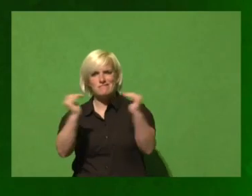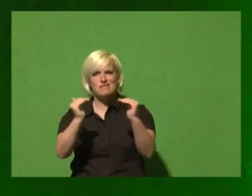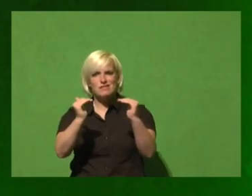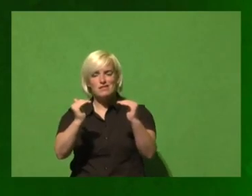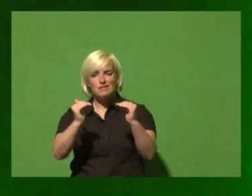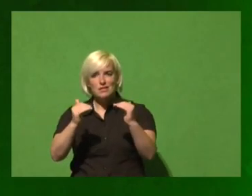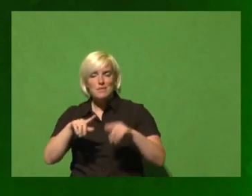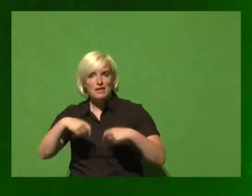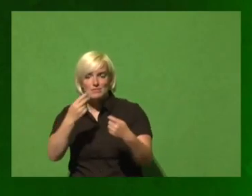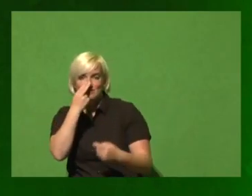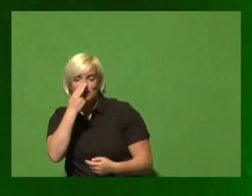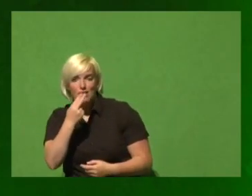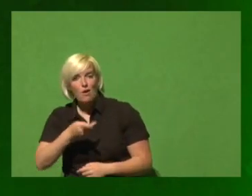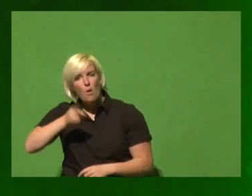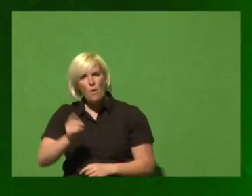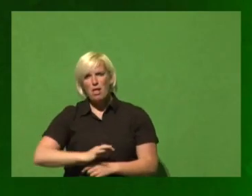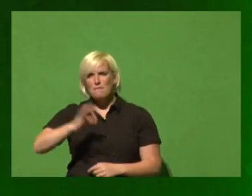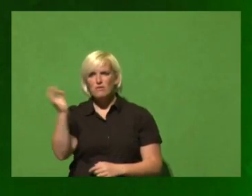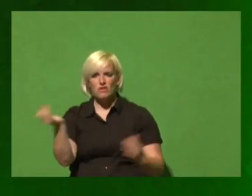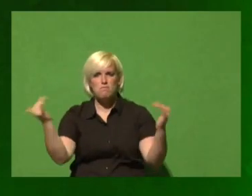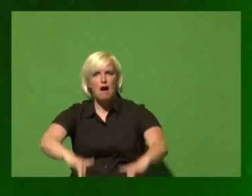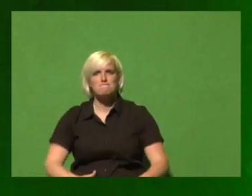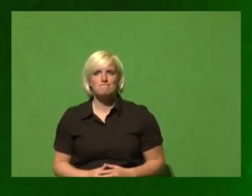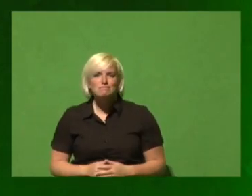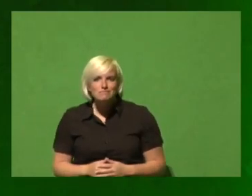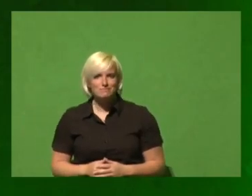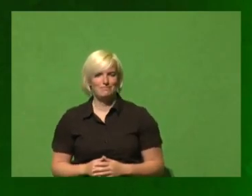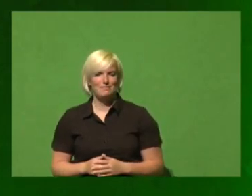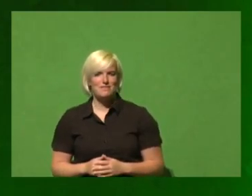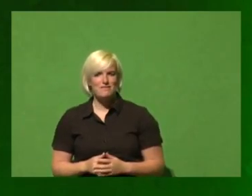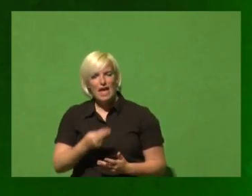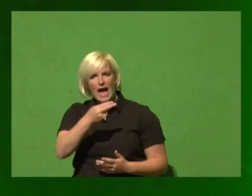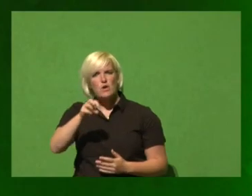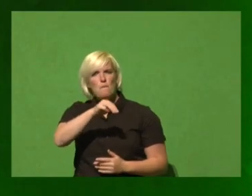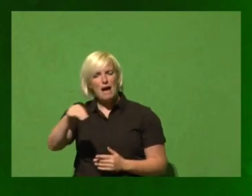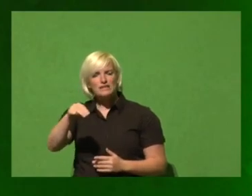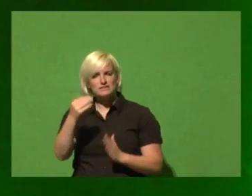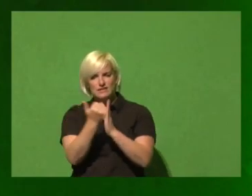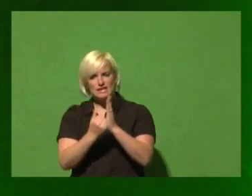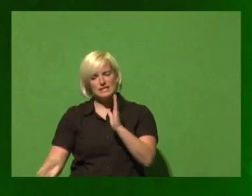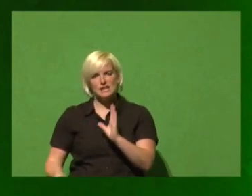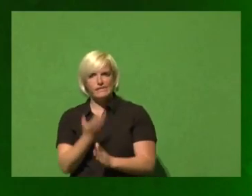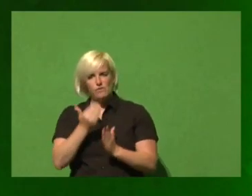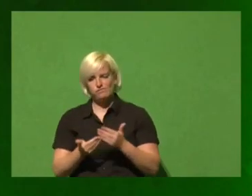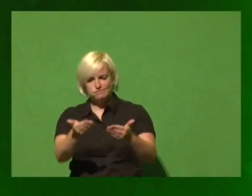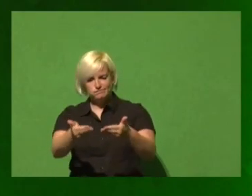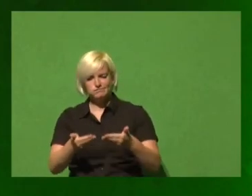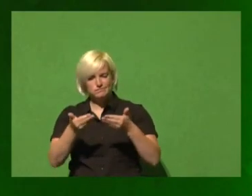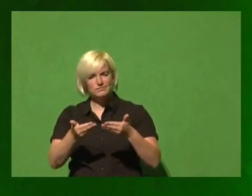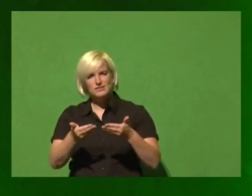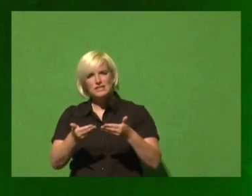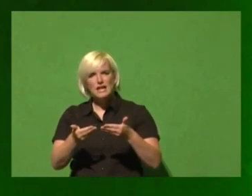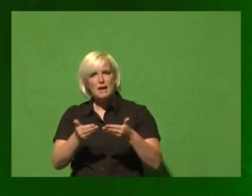Einknicken nur mit der SPD. Der Heiko Maas hat einen Gesetzentwurf vorgelegt. Der setzt noch nicht mal